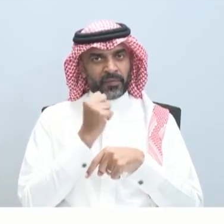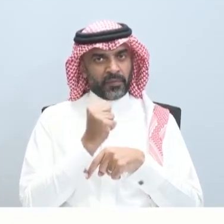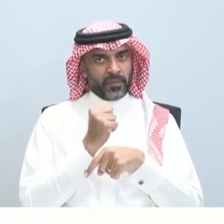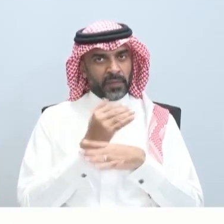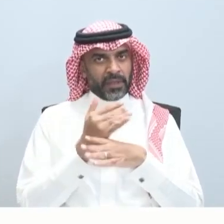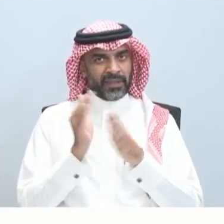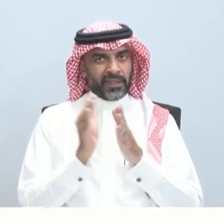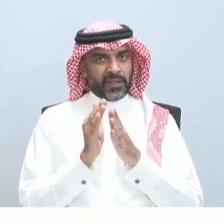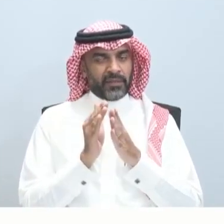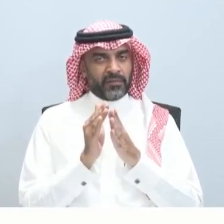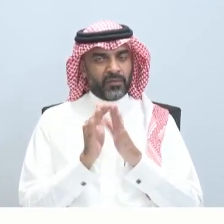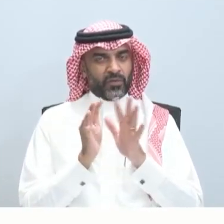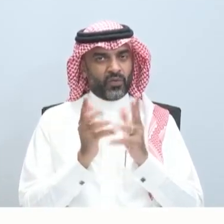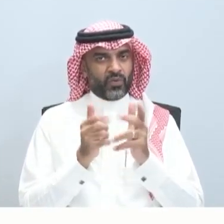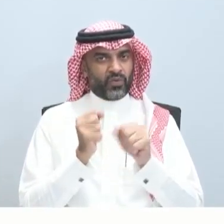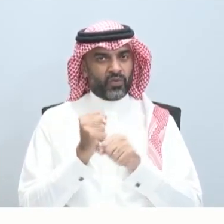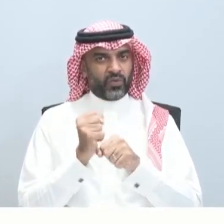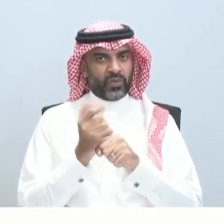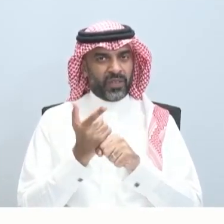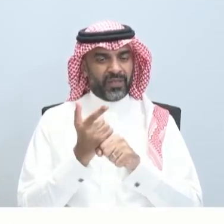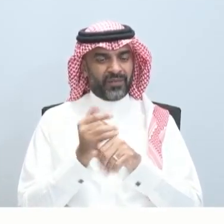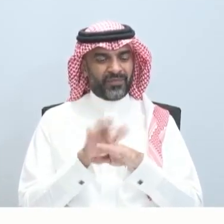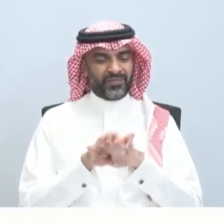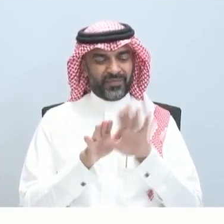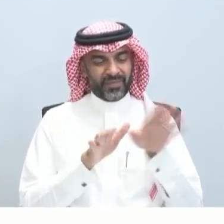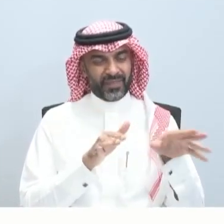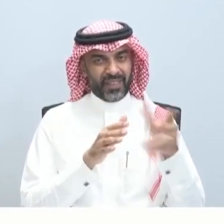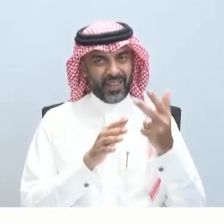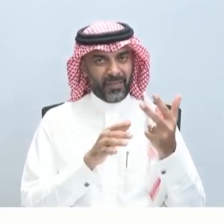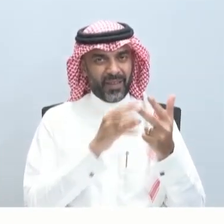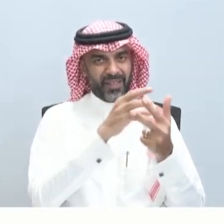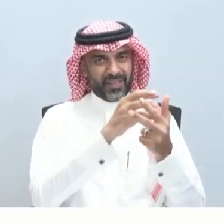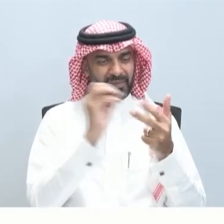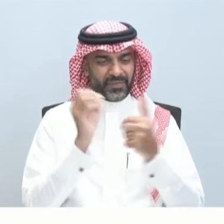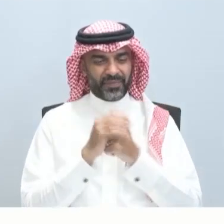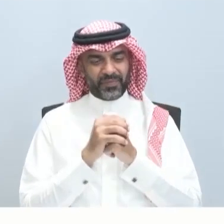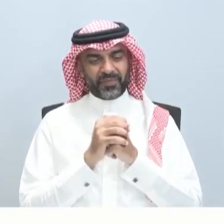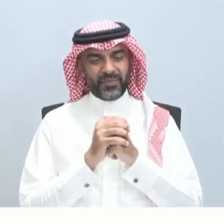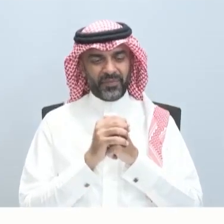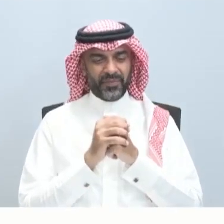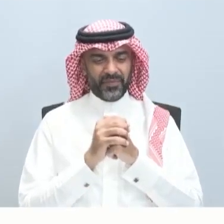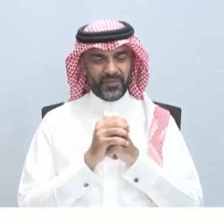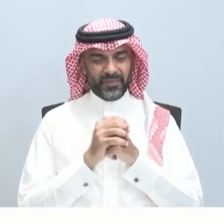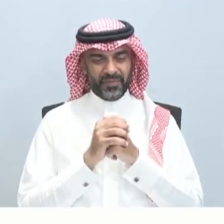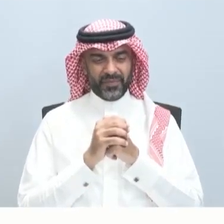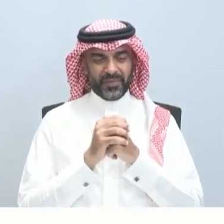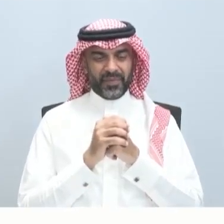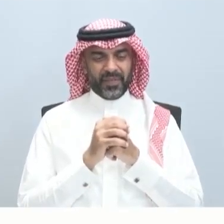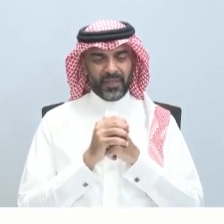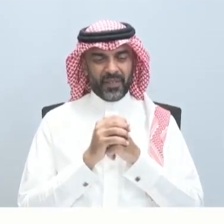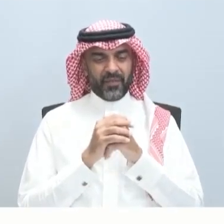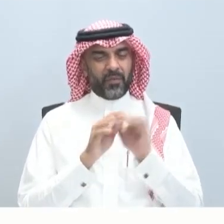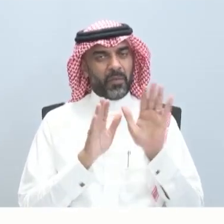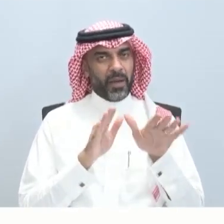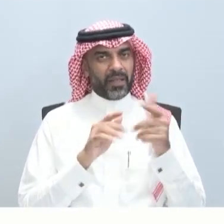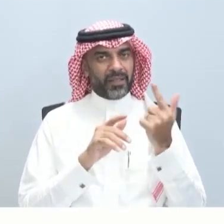نستطيع لا نستطيع كذلك نحتاج لاعاده التجميع فناخذ واحد من الاحاد فيتبقى